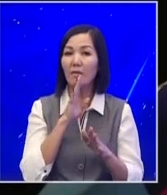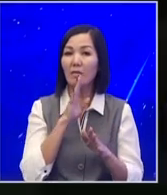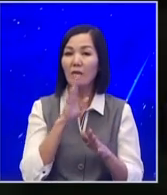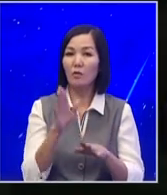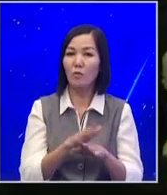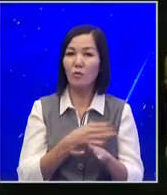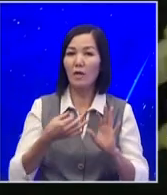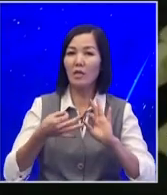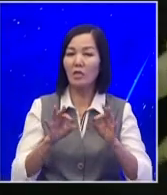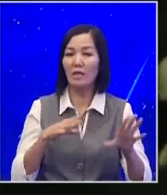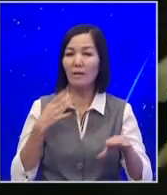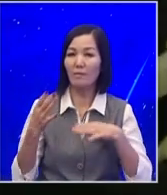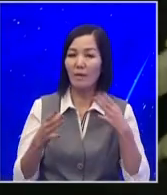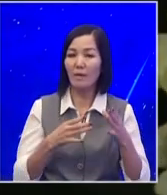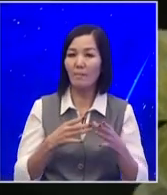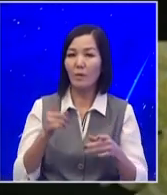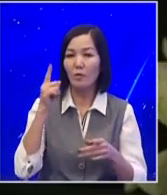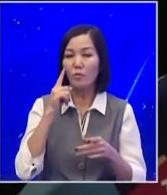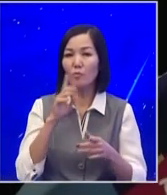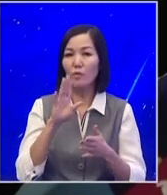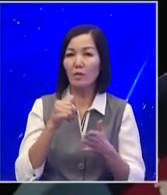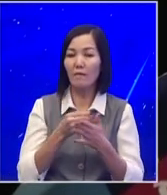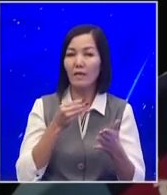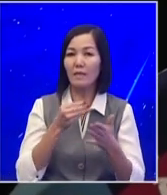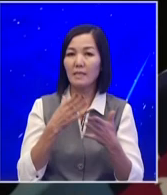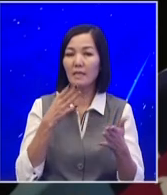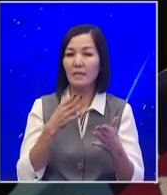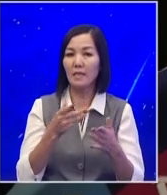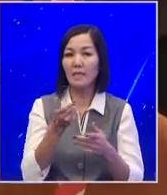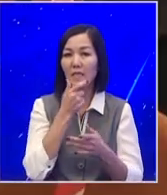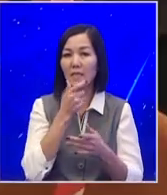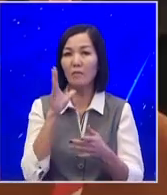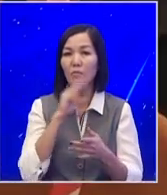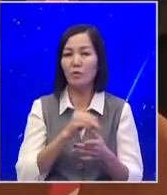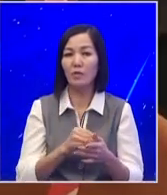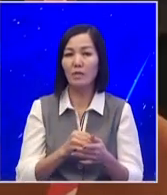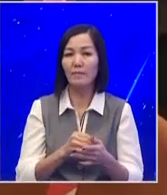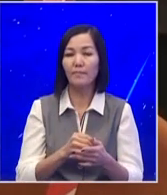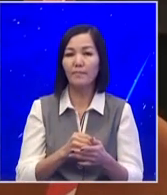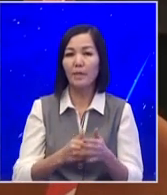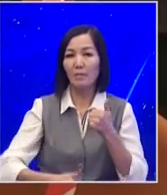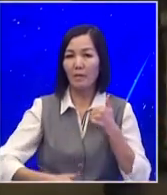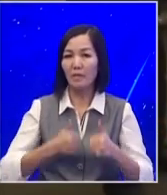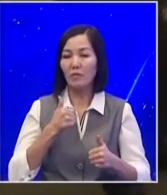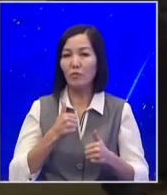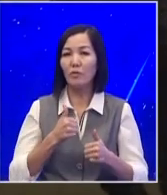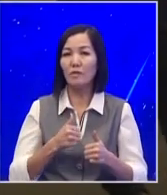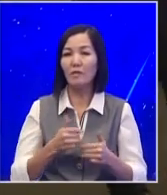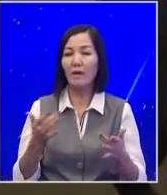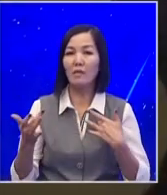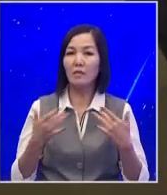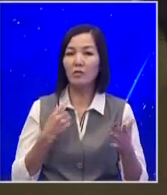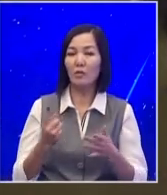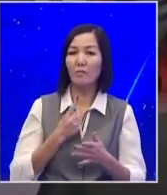тщательно готовилась к премьере. Думаю, что главную оценку нашей игре даст только зритель. И зритель по достоинству оценил актерское